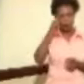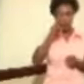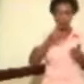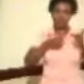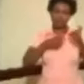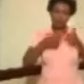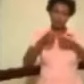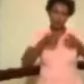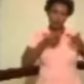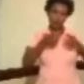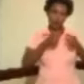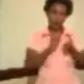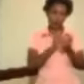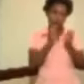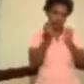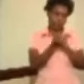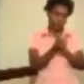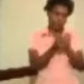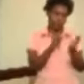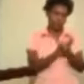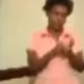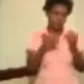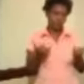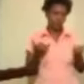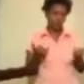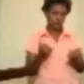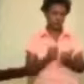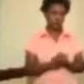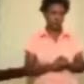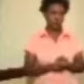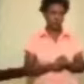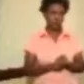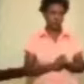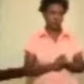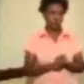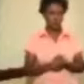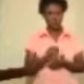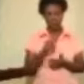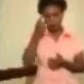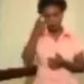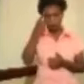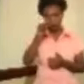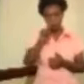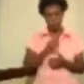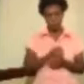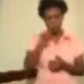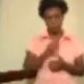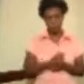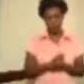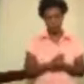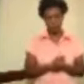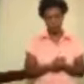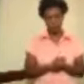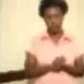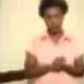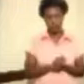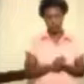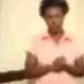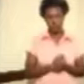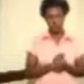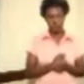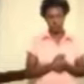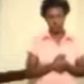corriger le cahier de madame. Non. Bien. Que son équipe a applaudi d'ailleurs.